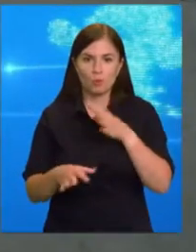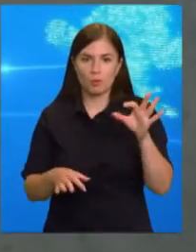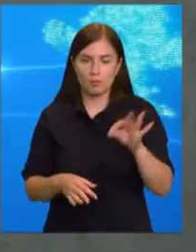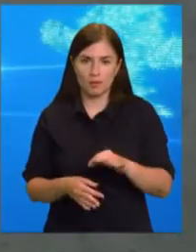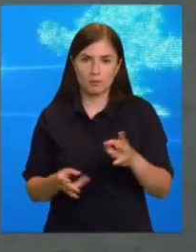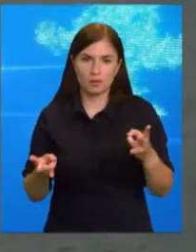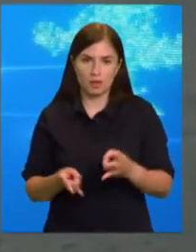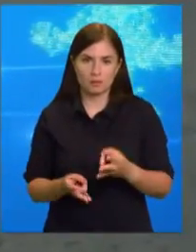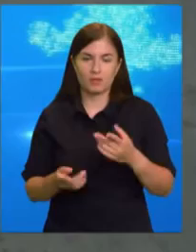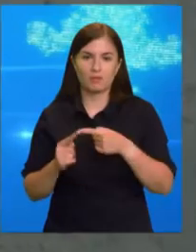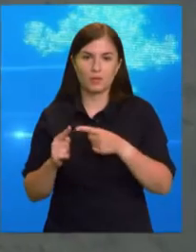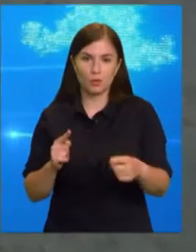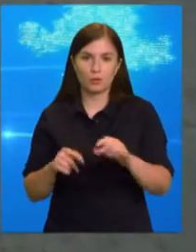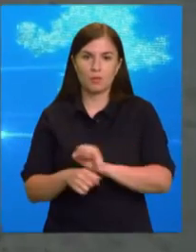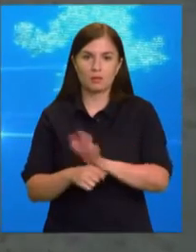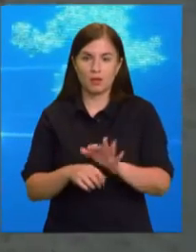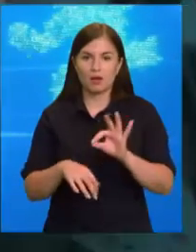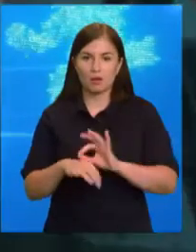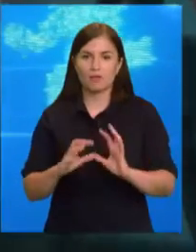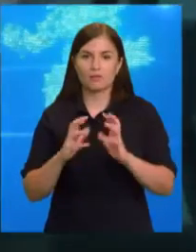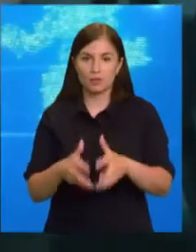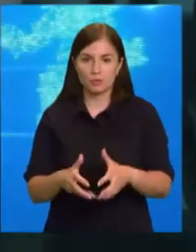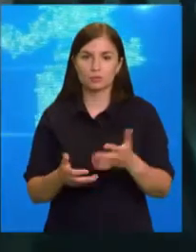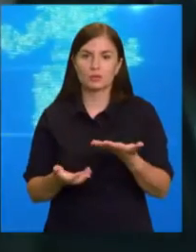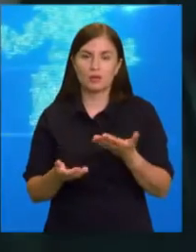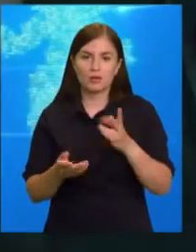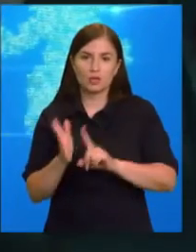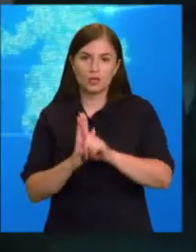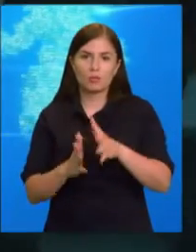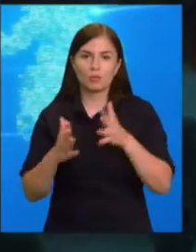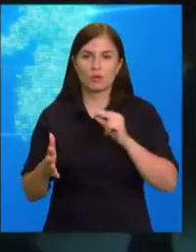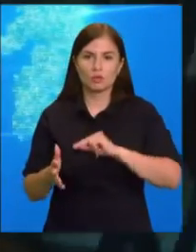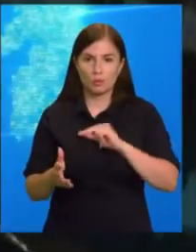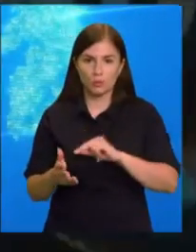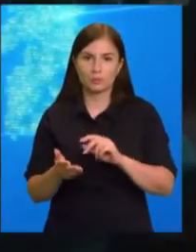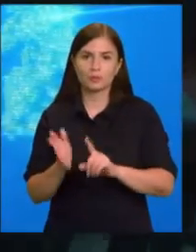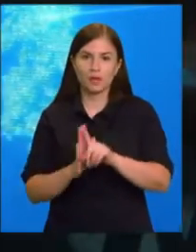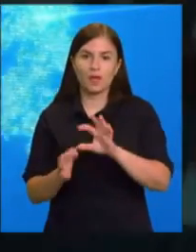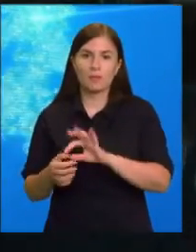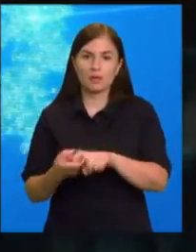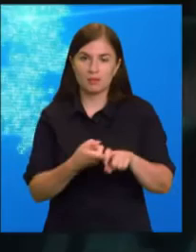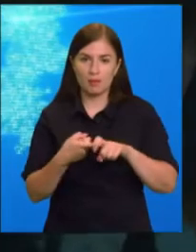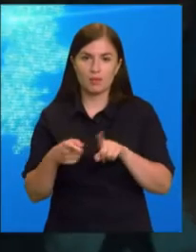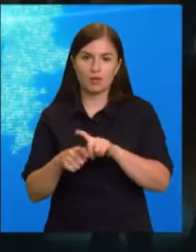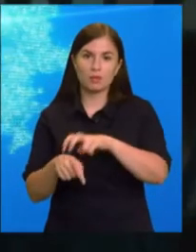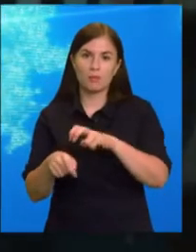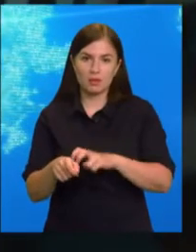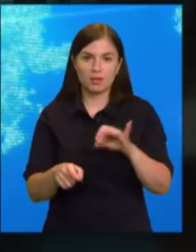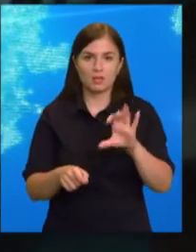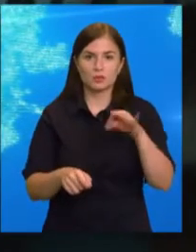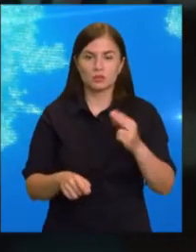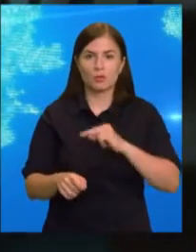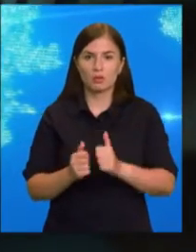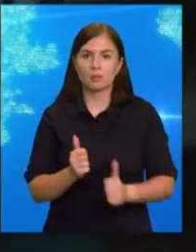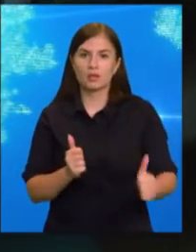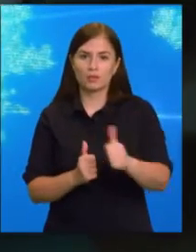период пандемии коронавируса работы стало еще больше. С начала эпидемии ковида соцработники, как и медики, находятся на передовой.